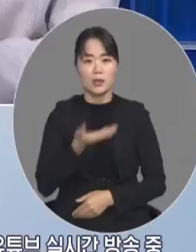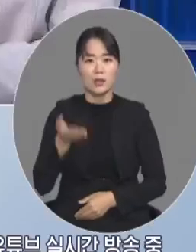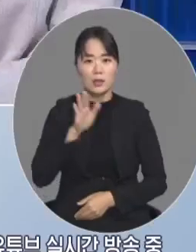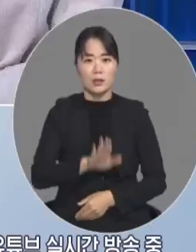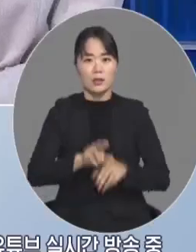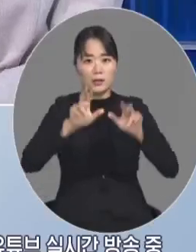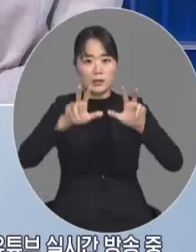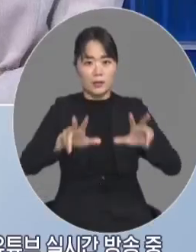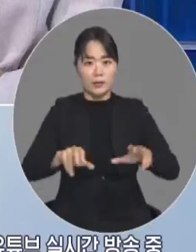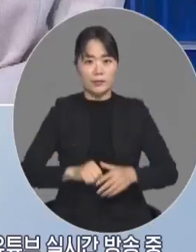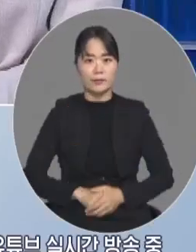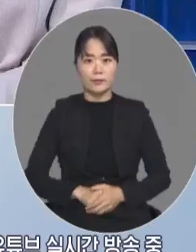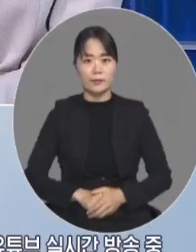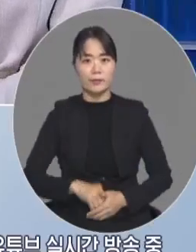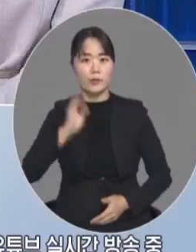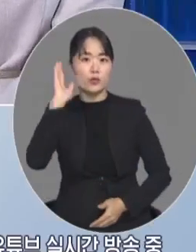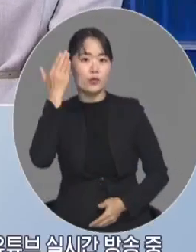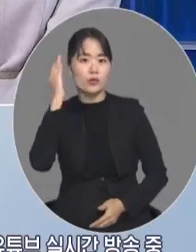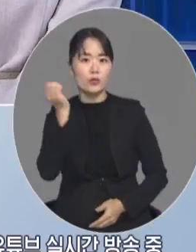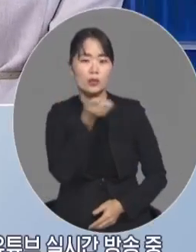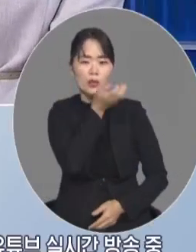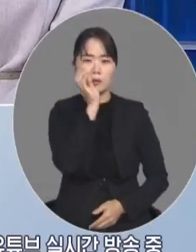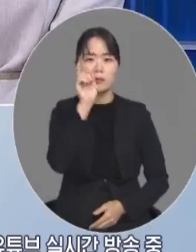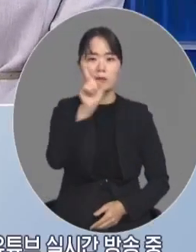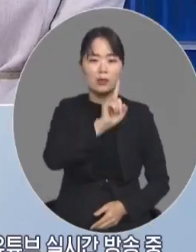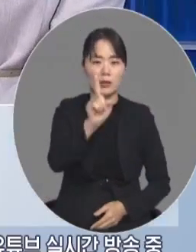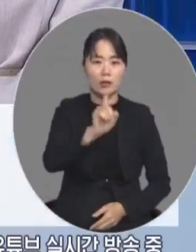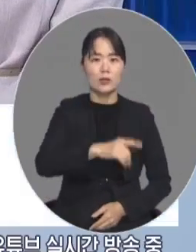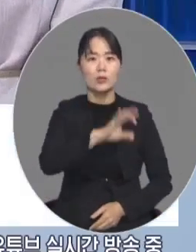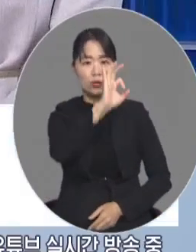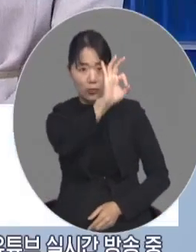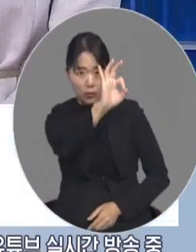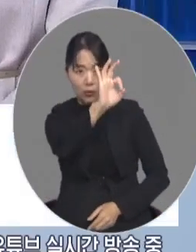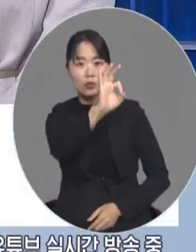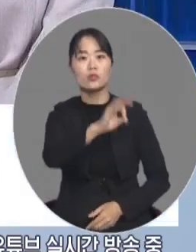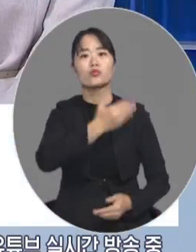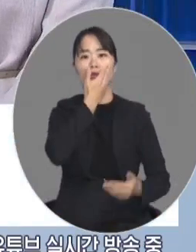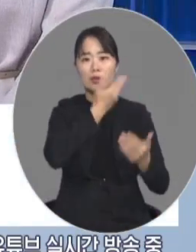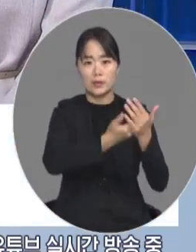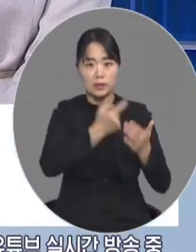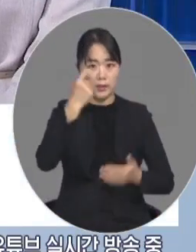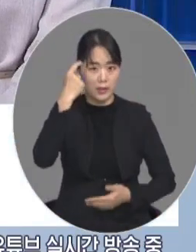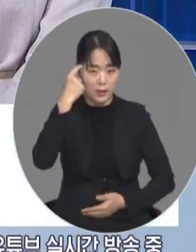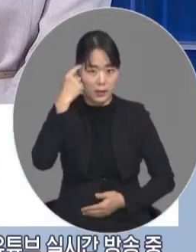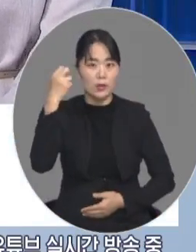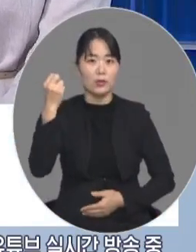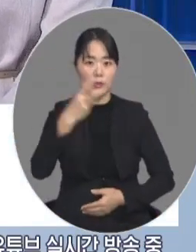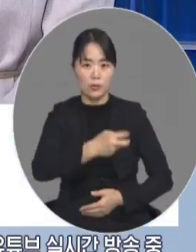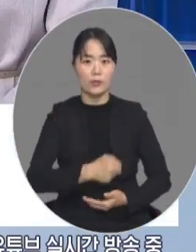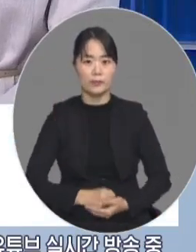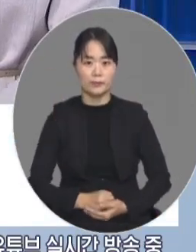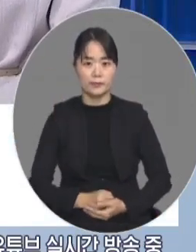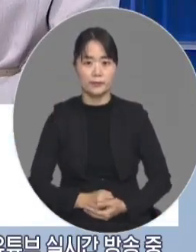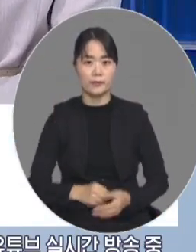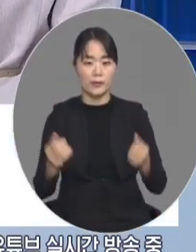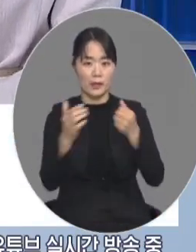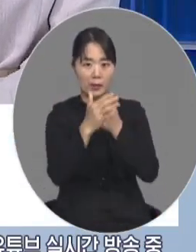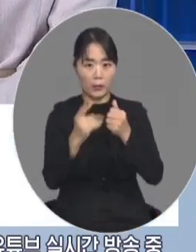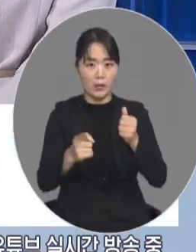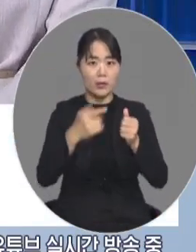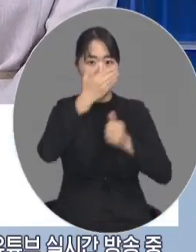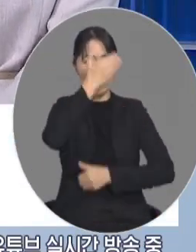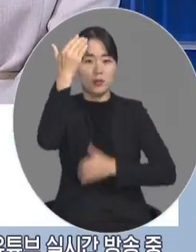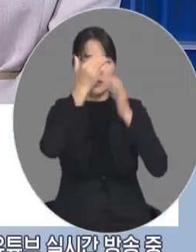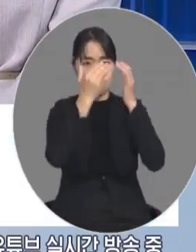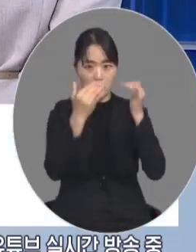지금 너무 물질주의적이고 경쟁주의적인 한국 문화에서 청년들이 번식욕보다는 생존욕이 강해졌다고 그렇게 분석이